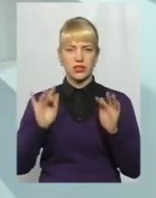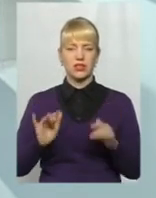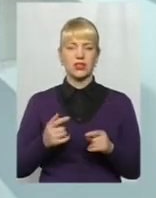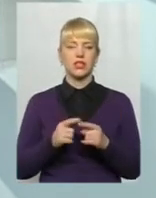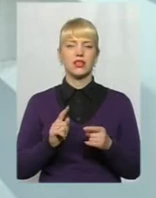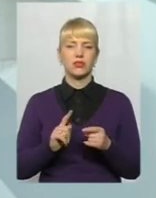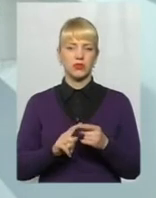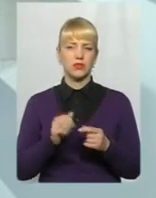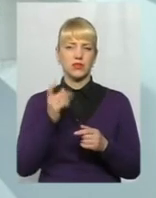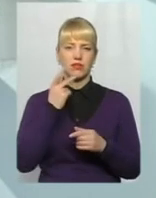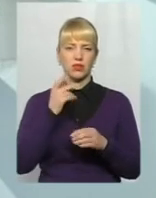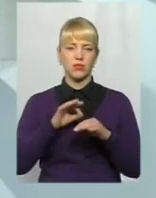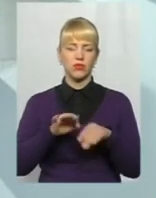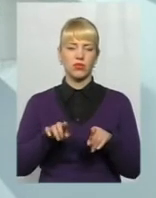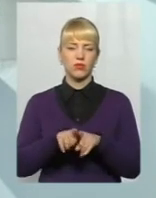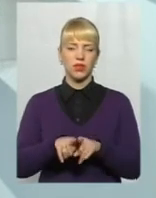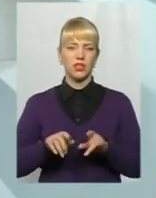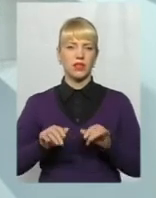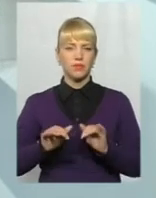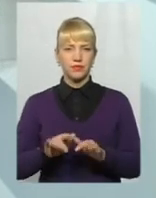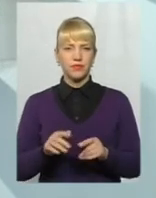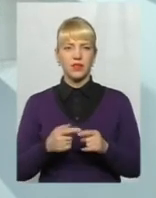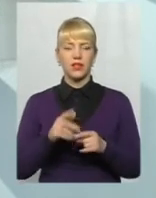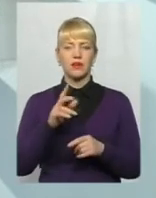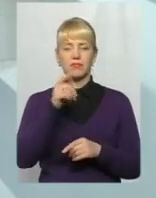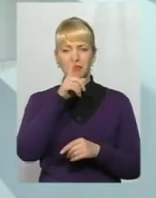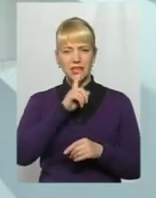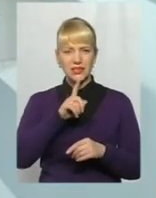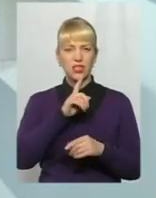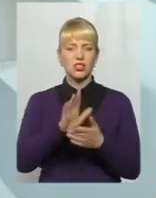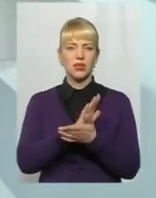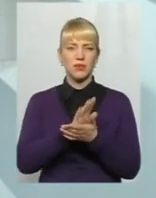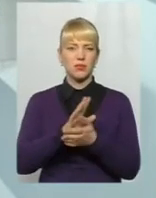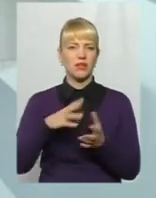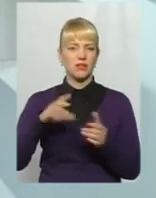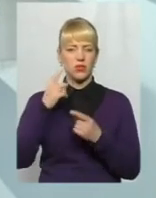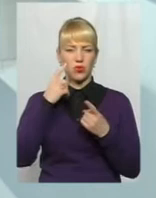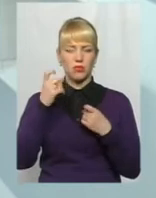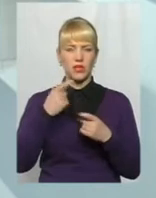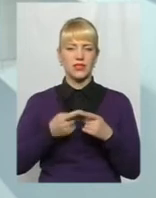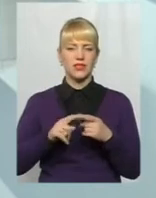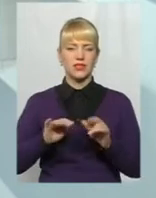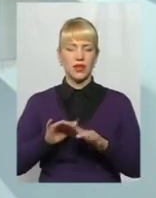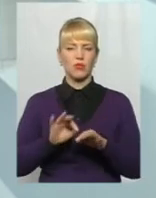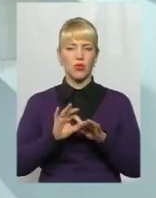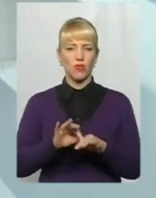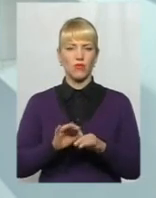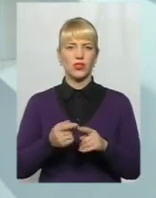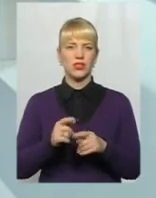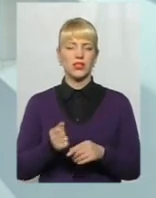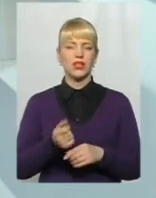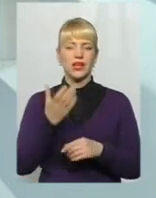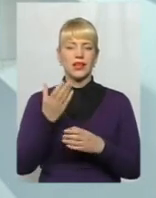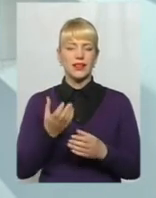також як в області, так і в місті об'явлений. І всі ці заходи проводяться декілька разів на місяць. І до травневих свят ми